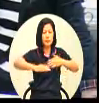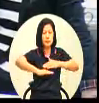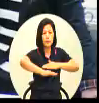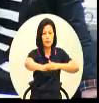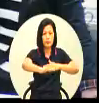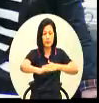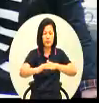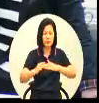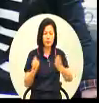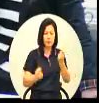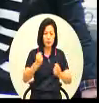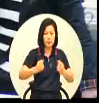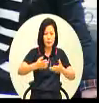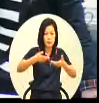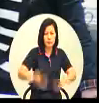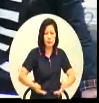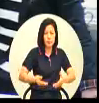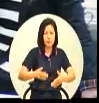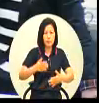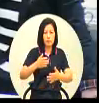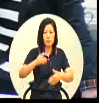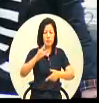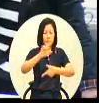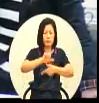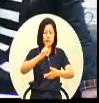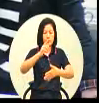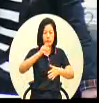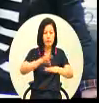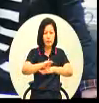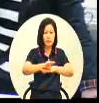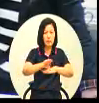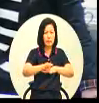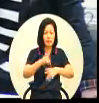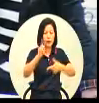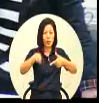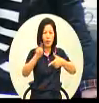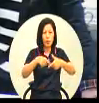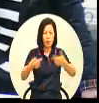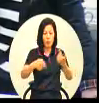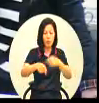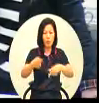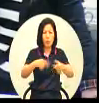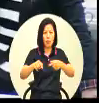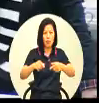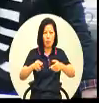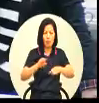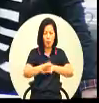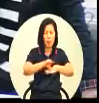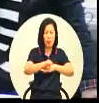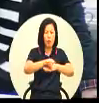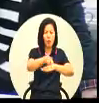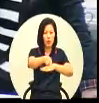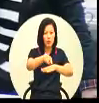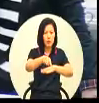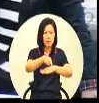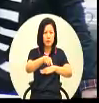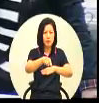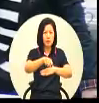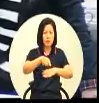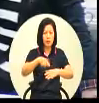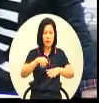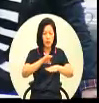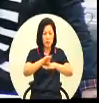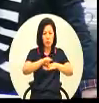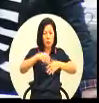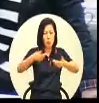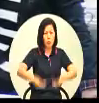车啊、会车啊，或者是化学槽车，这个都是属于好重，就是比较